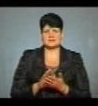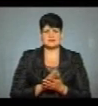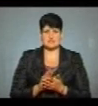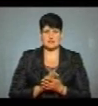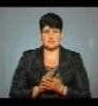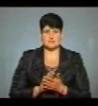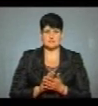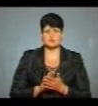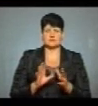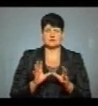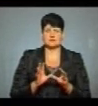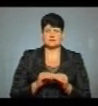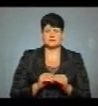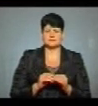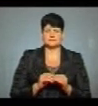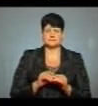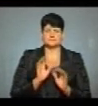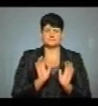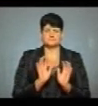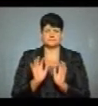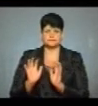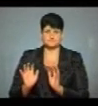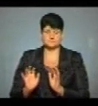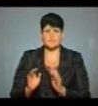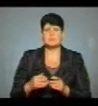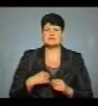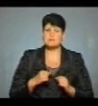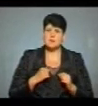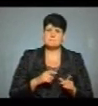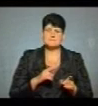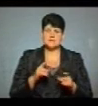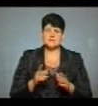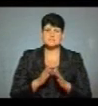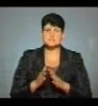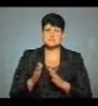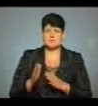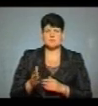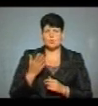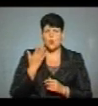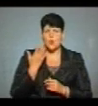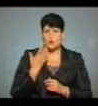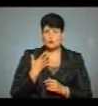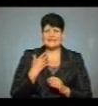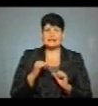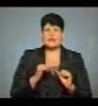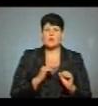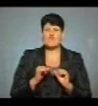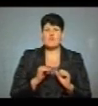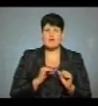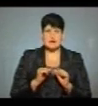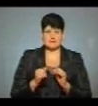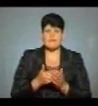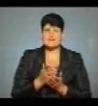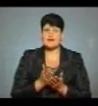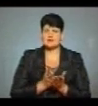які в різних будинках, різні будинки по-різному існують. Ми намагаємося перейти на систему, коли оце керування